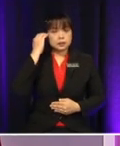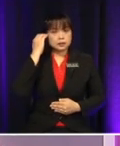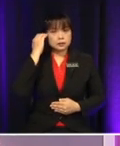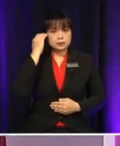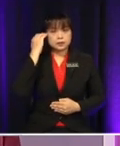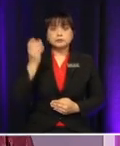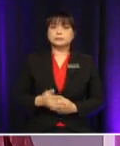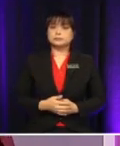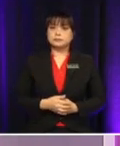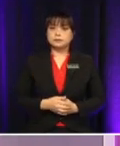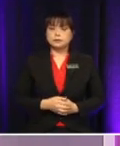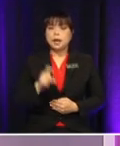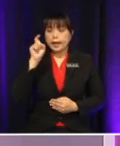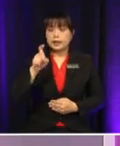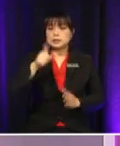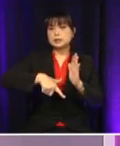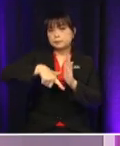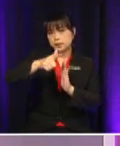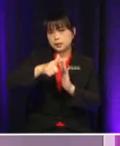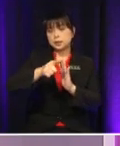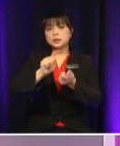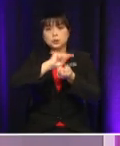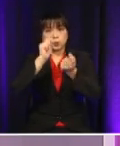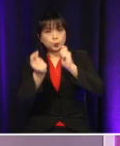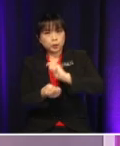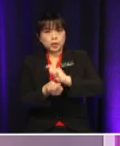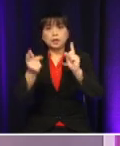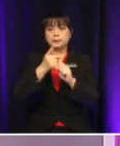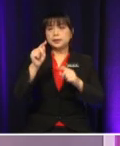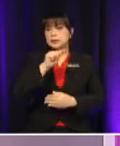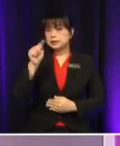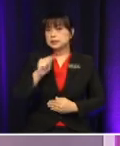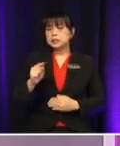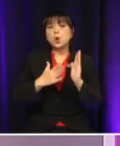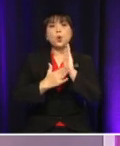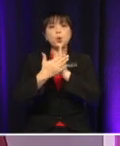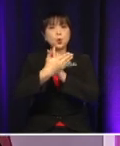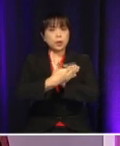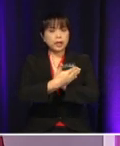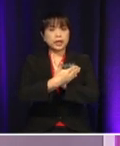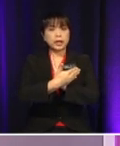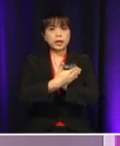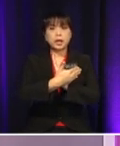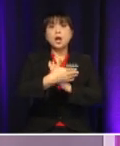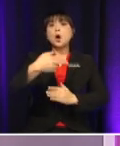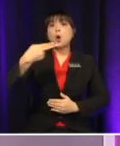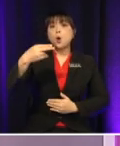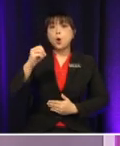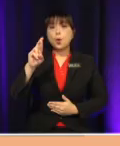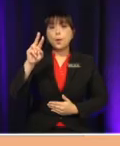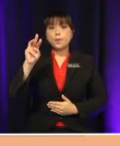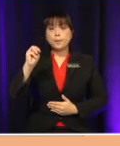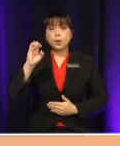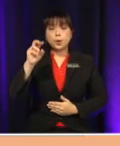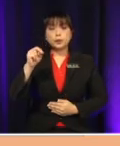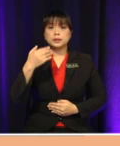X berlebihan di tukarkan kepada Z oleh hormon insulin oke di sini perkataan